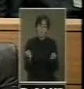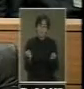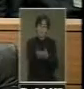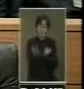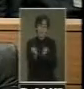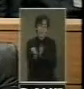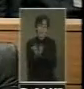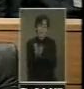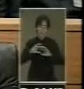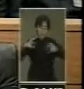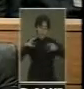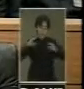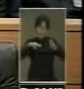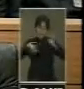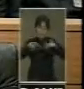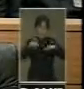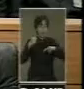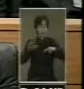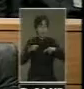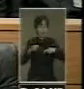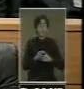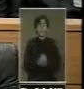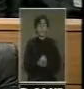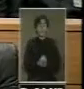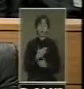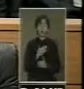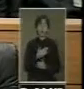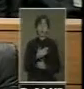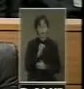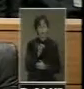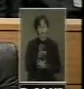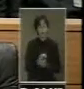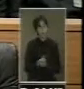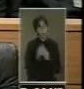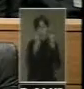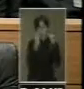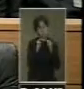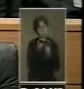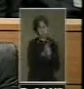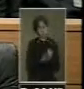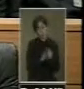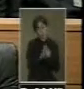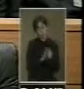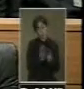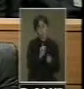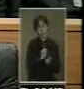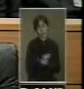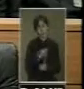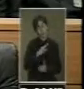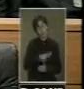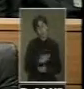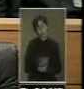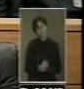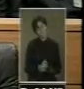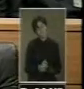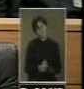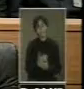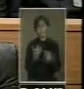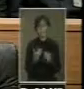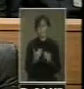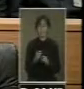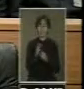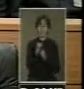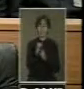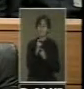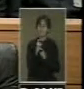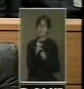ได้ถึงบอกท่านนายกครับผมเห็นใจท่านจริงๆท่านมาอยู่ในจังหวะที่อันตรายมาก